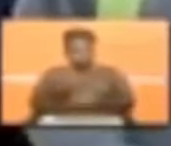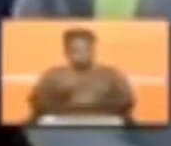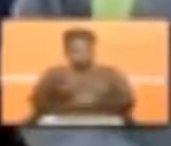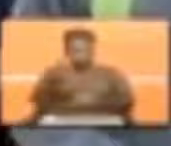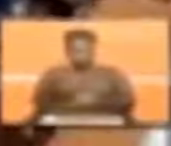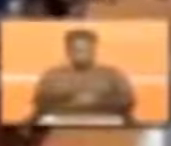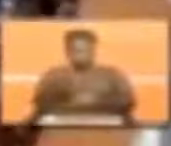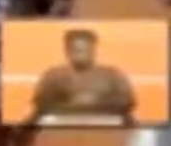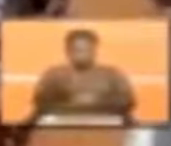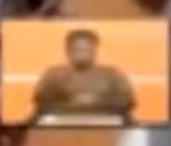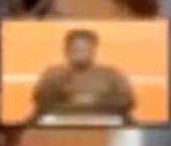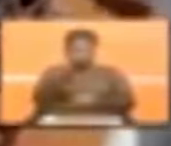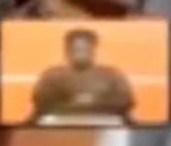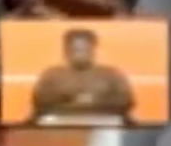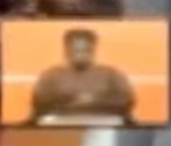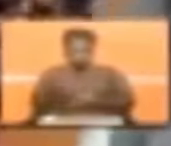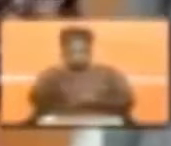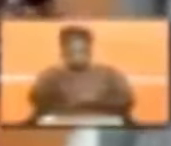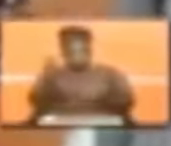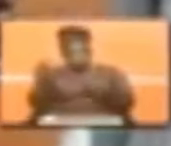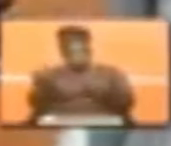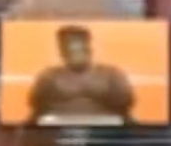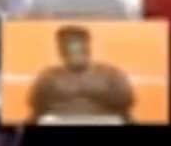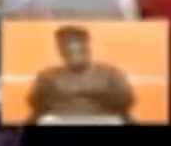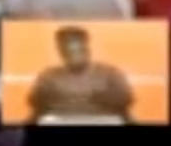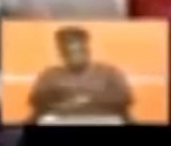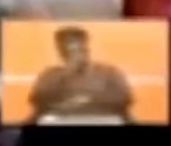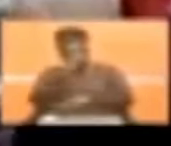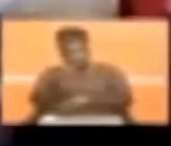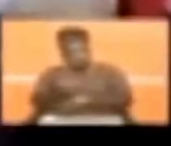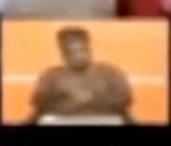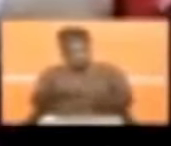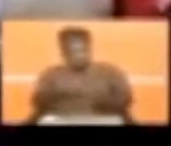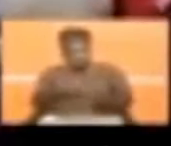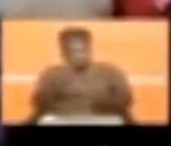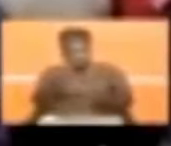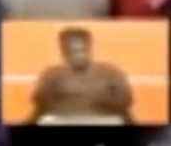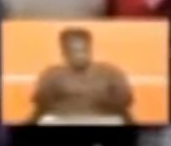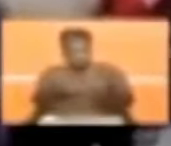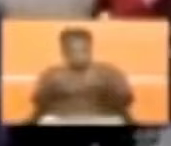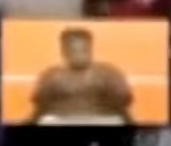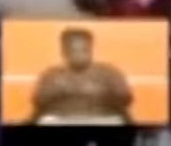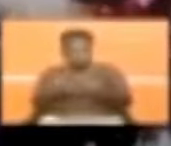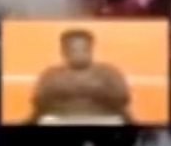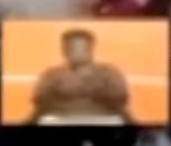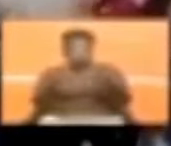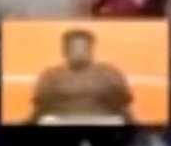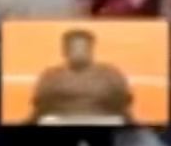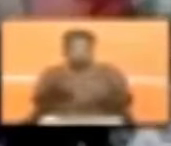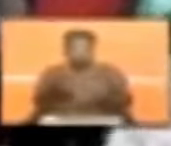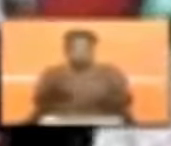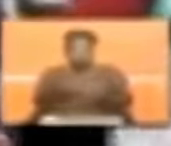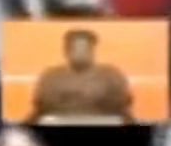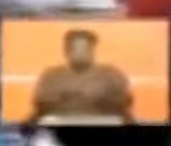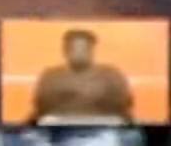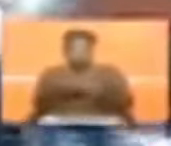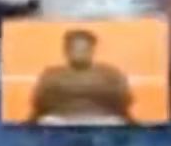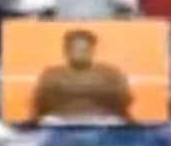na koti pala nayi manyo aba fudde buswa wali amanyi fiona nachi bolango nabadatira kubira nabana bana tegeza ndo mwana mukuru abade mchibina cha